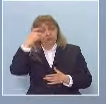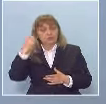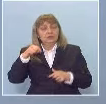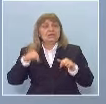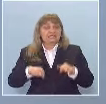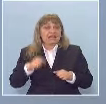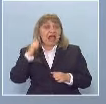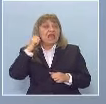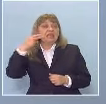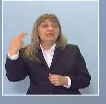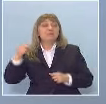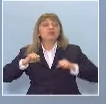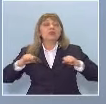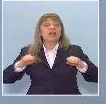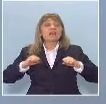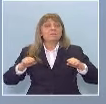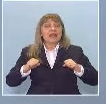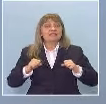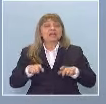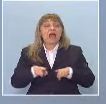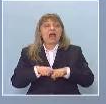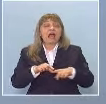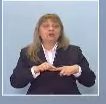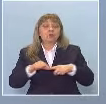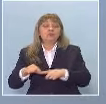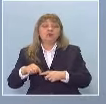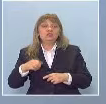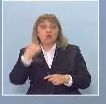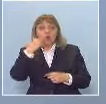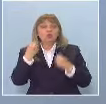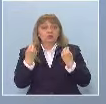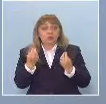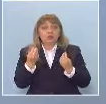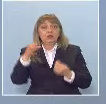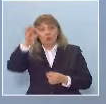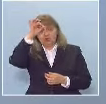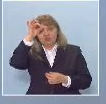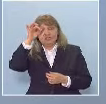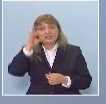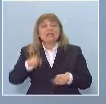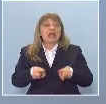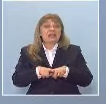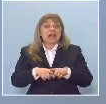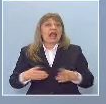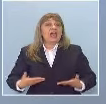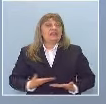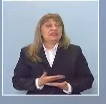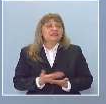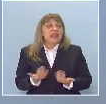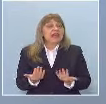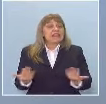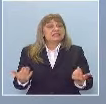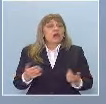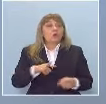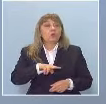името на гимназията, както води добри ученици, така и интереса от колегите, да идват при нас е